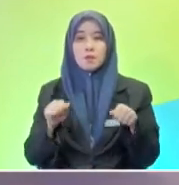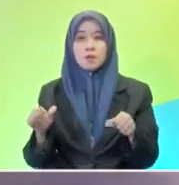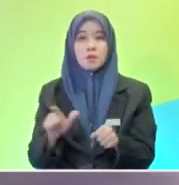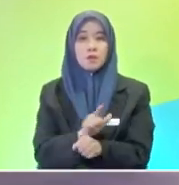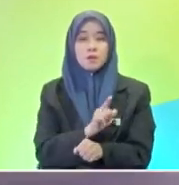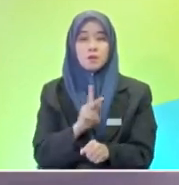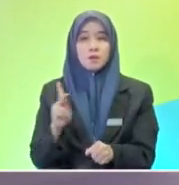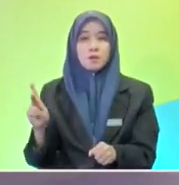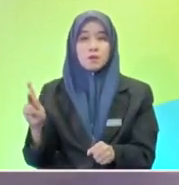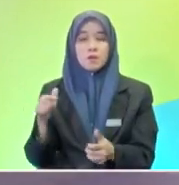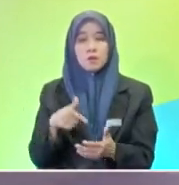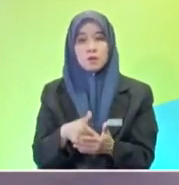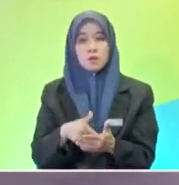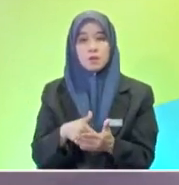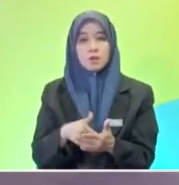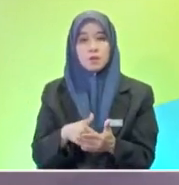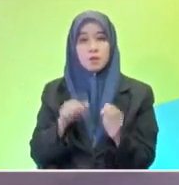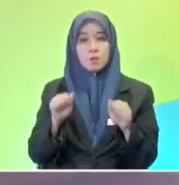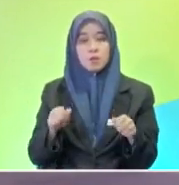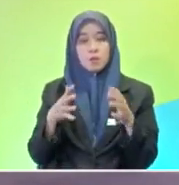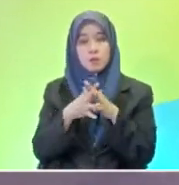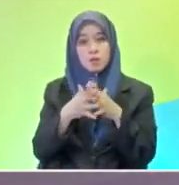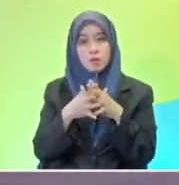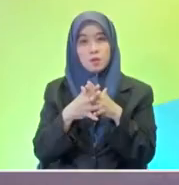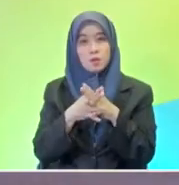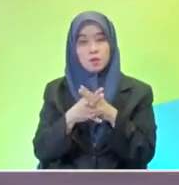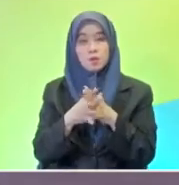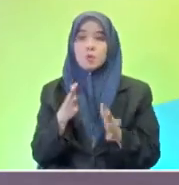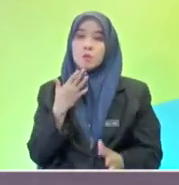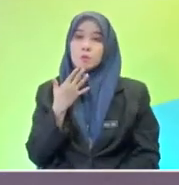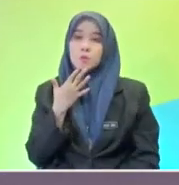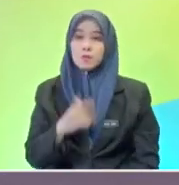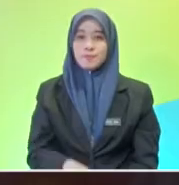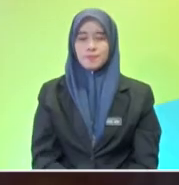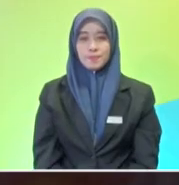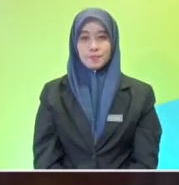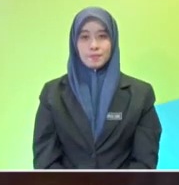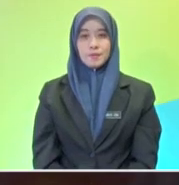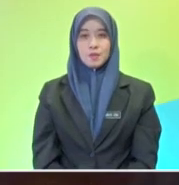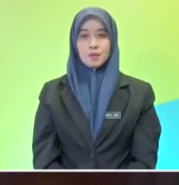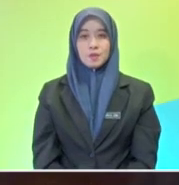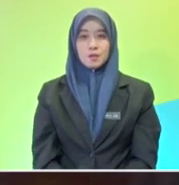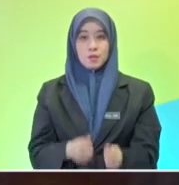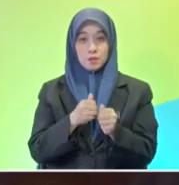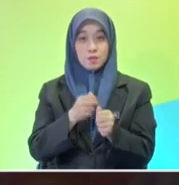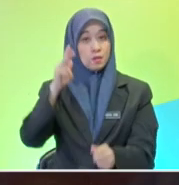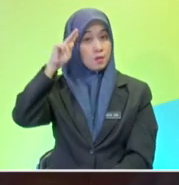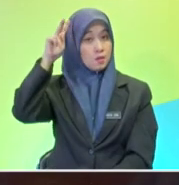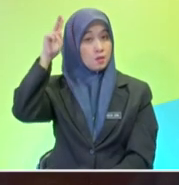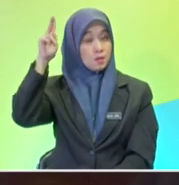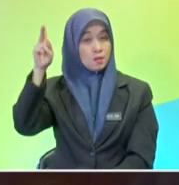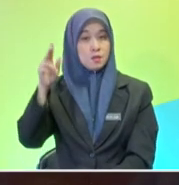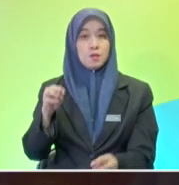kita punya ni boleh juga kita nak campur warna Oh boleh Cikgu nak campurcampur Oh ikut kreativiti masing-masinglah